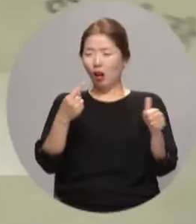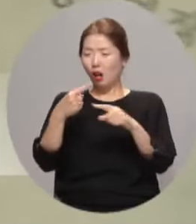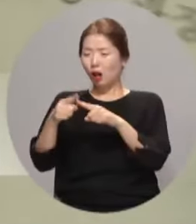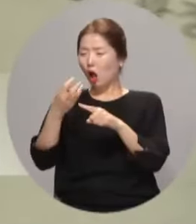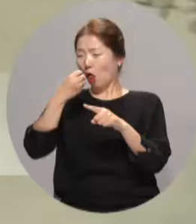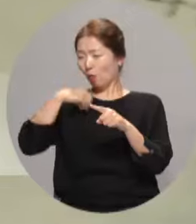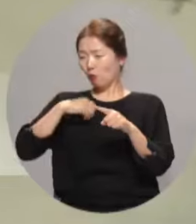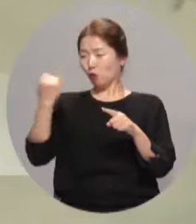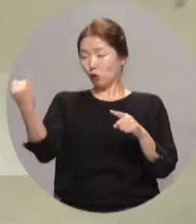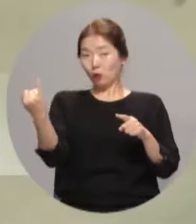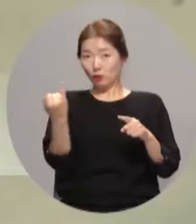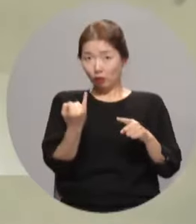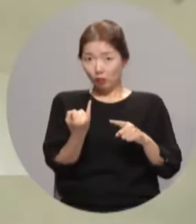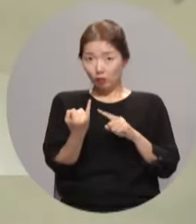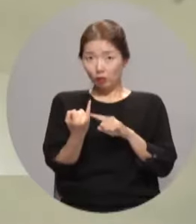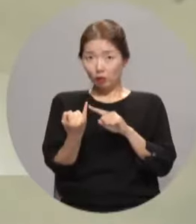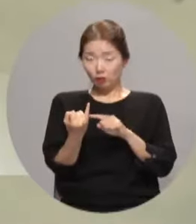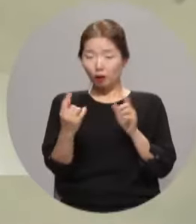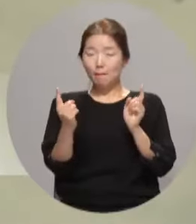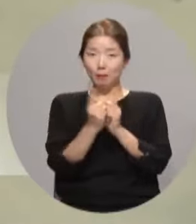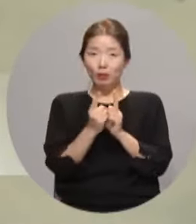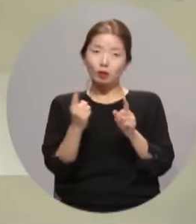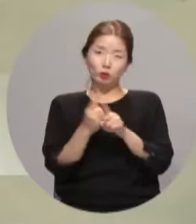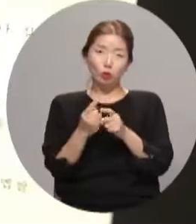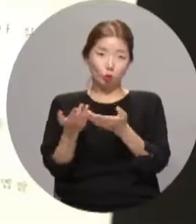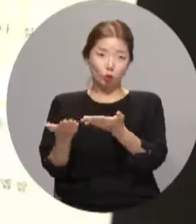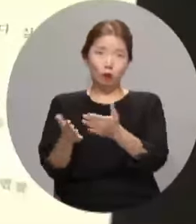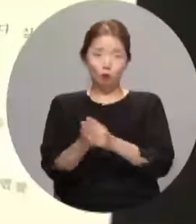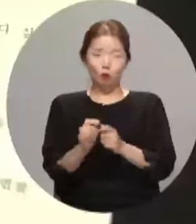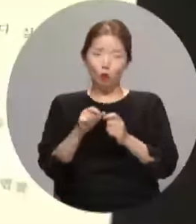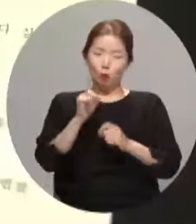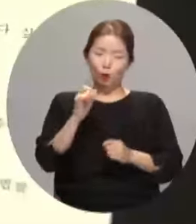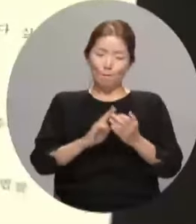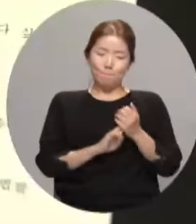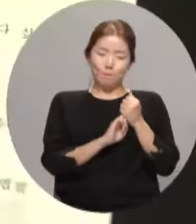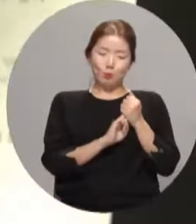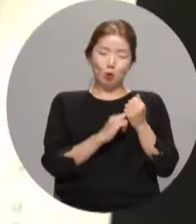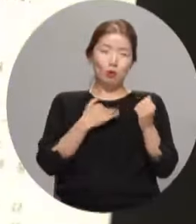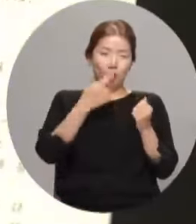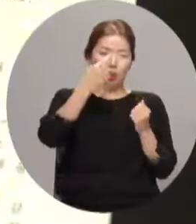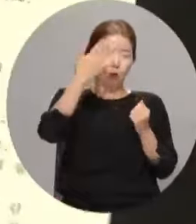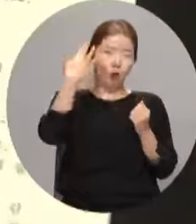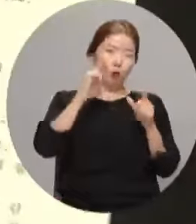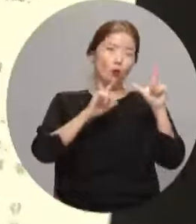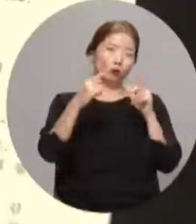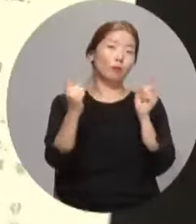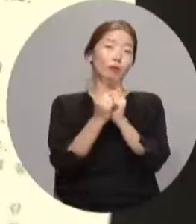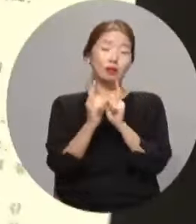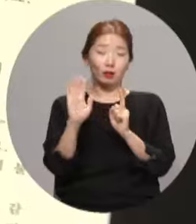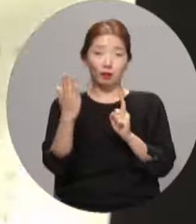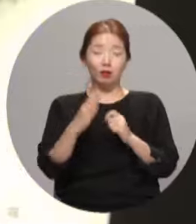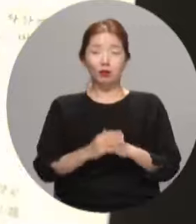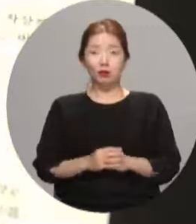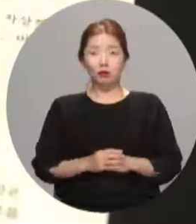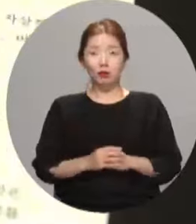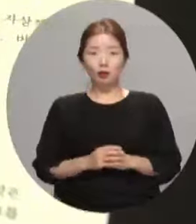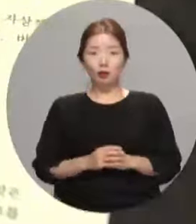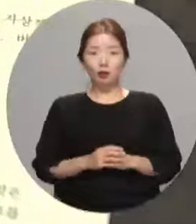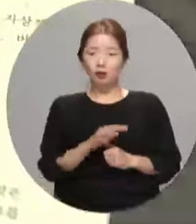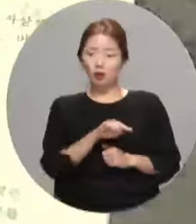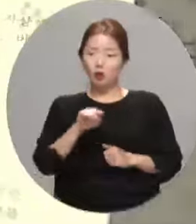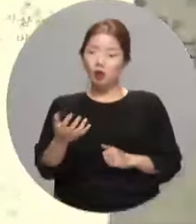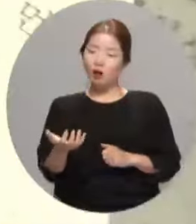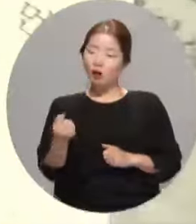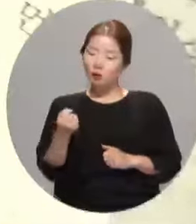뒤 병원을 찾아온 노동자 선녀를 치료하며 오랫동안 감춰왔던 과거와 마주하는 이야기입니다. 인물들이